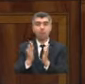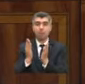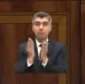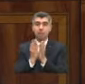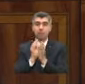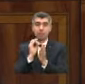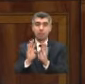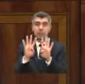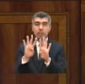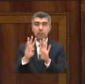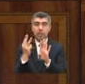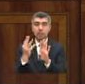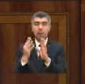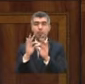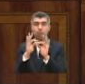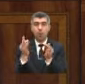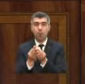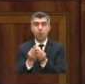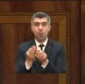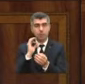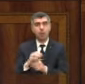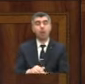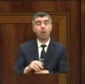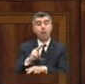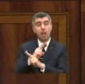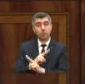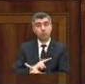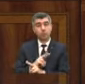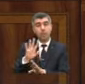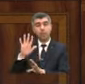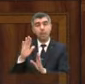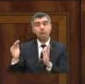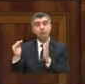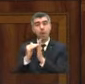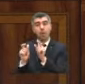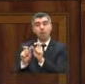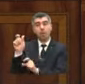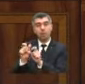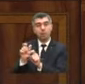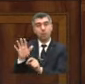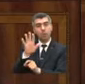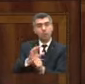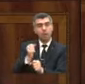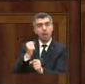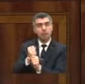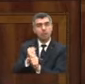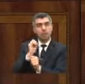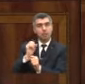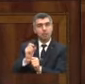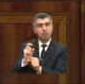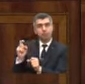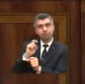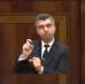3 ملايين أسرة. ثالثا، توسيع انخراط في نظام التقاعد لحوالي 5 ملايين من المغاربة الذين يمارسون عملا ولا يستفيدون من